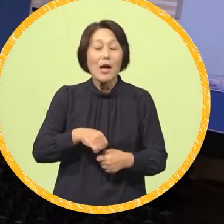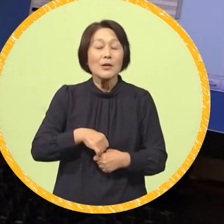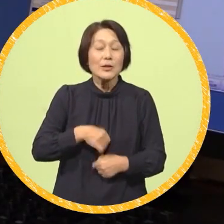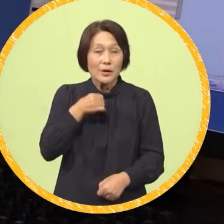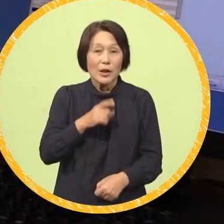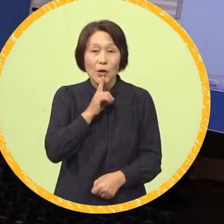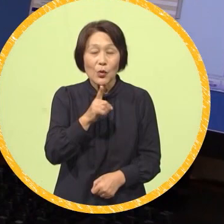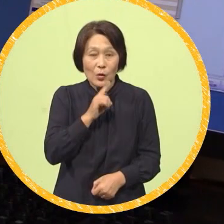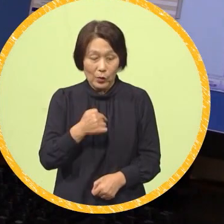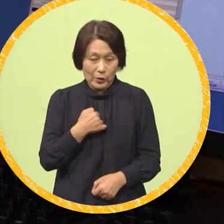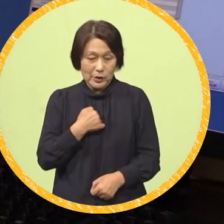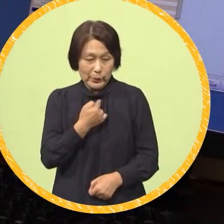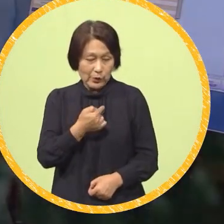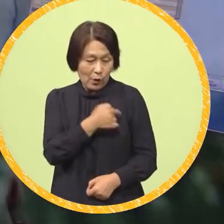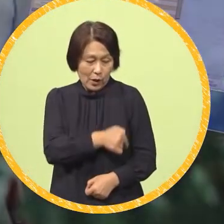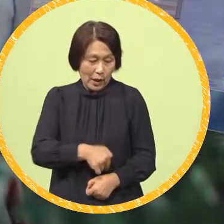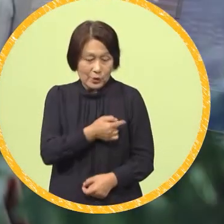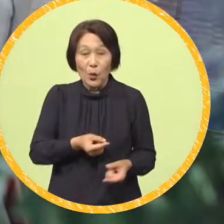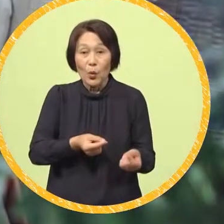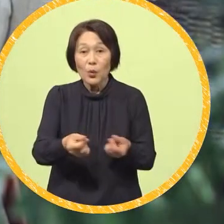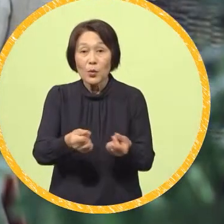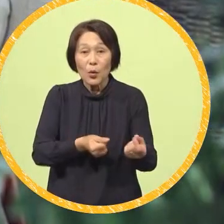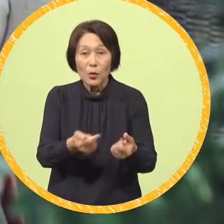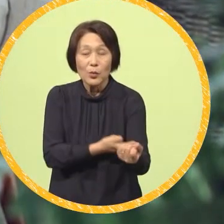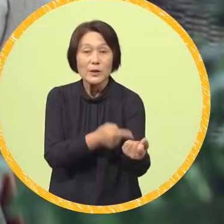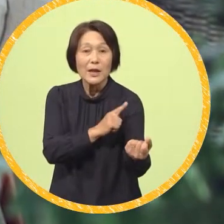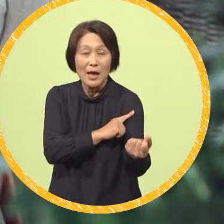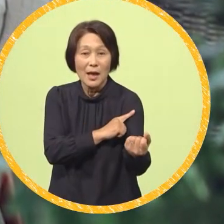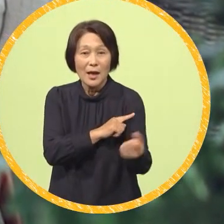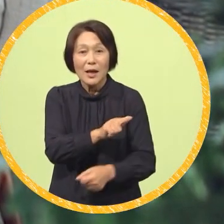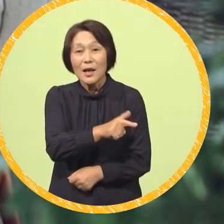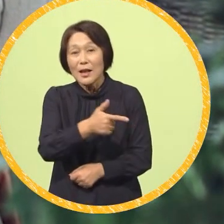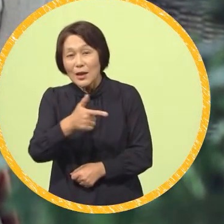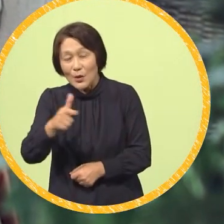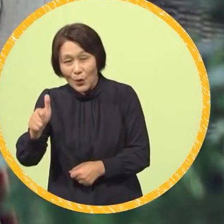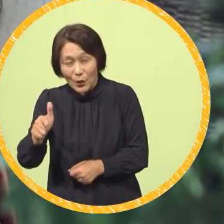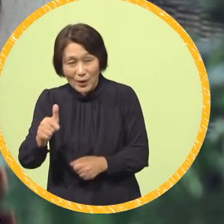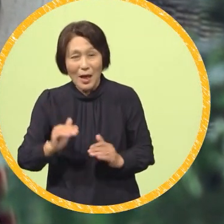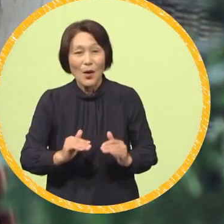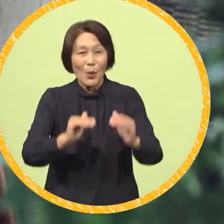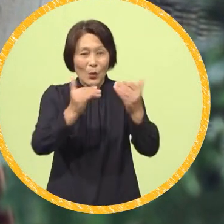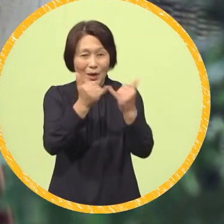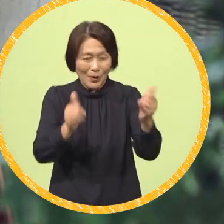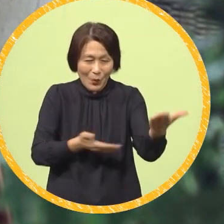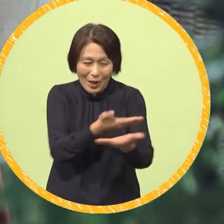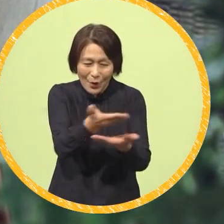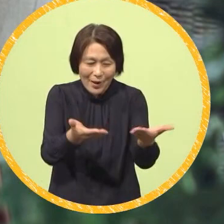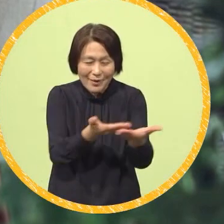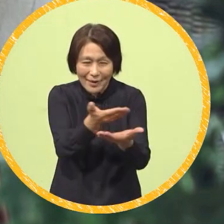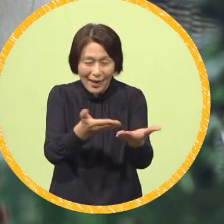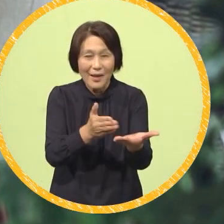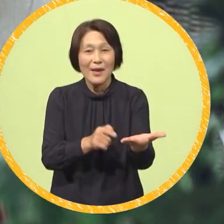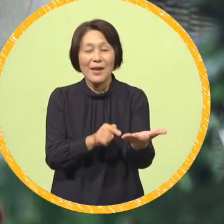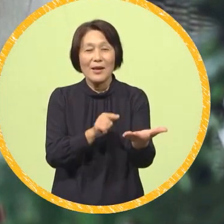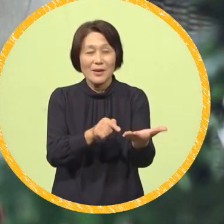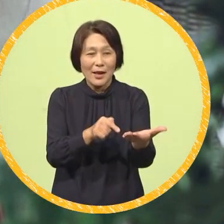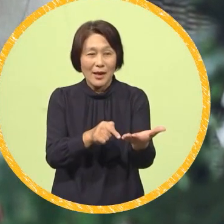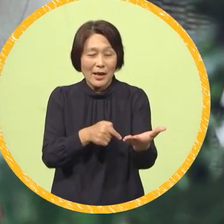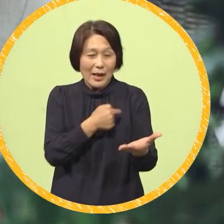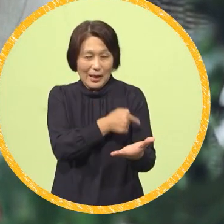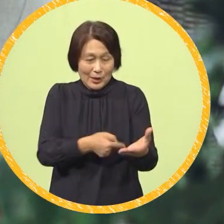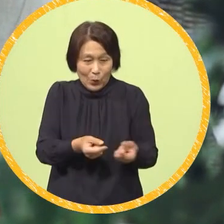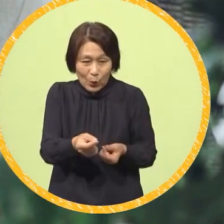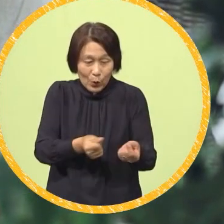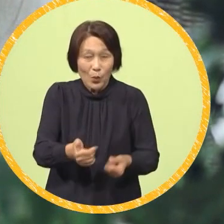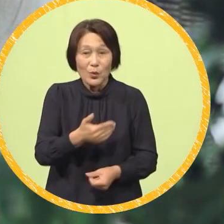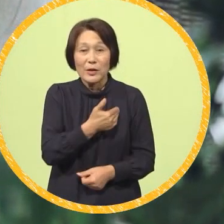自分の感情をコントロールする能力なんですよ。いろいろな大人たちと関わりながら、私たちは感情をコントロ